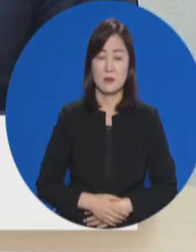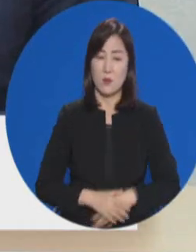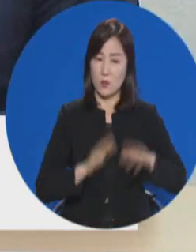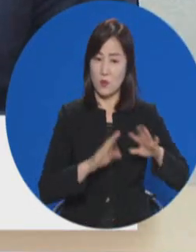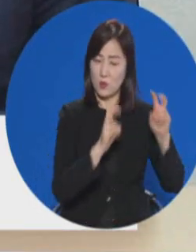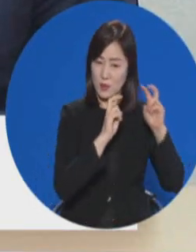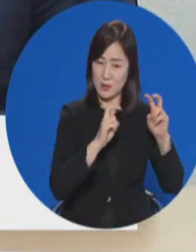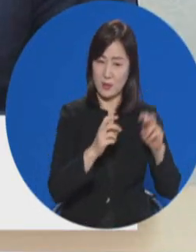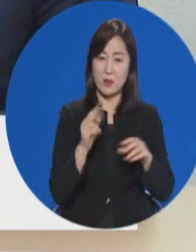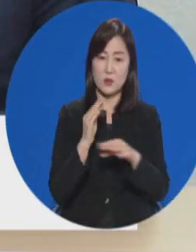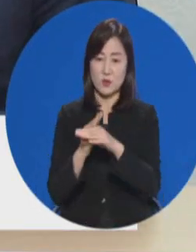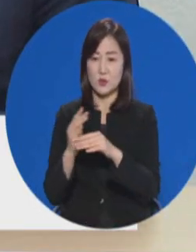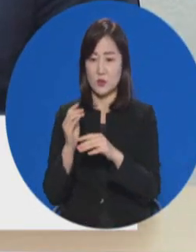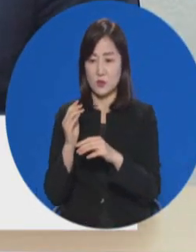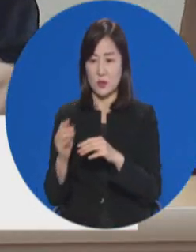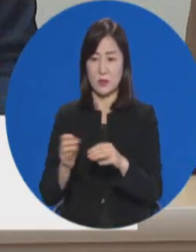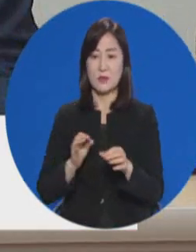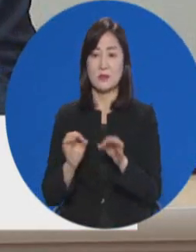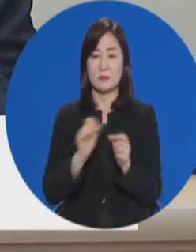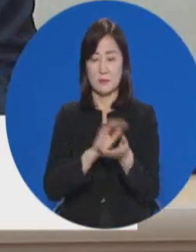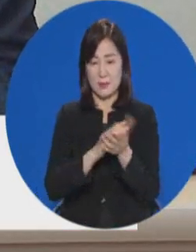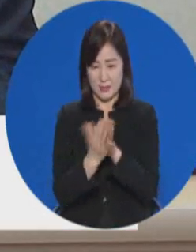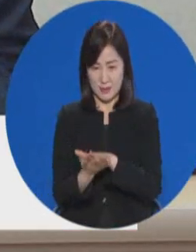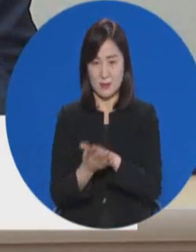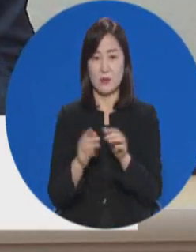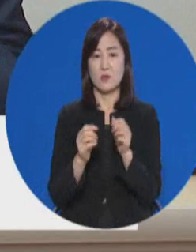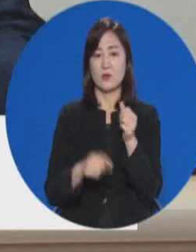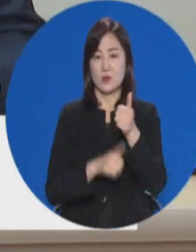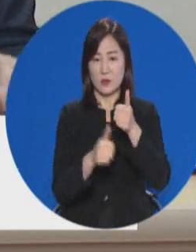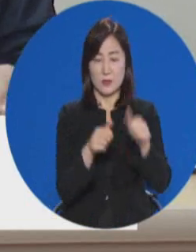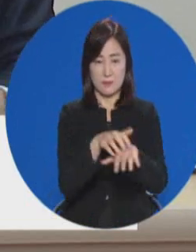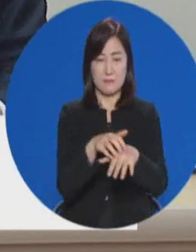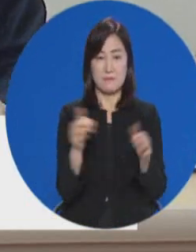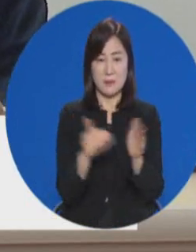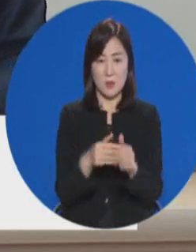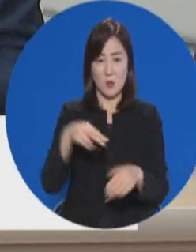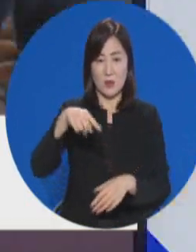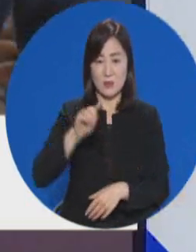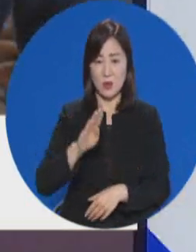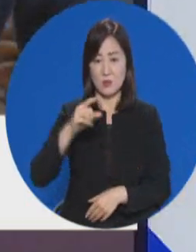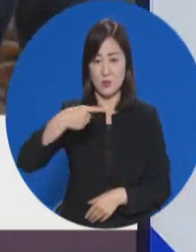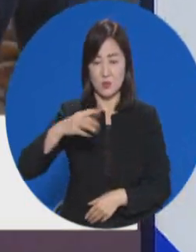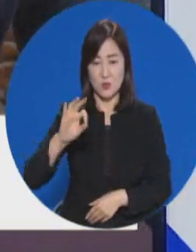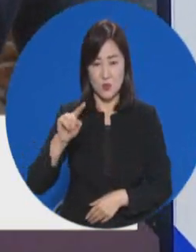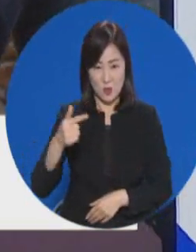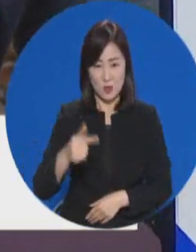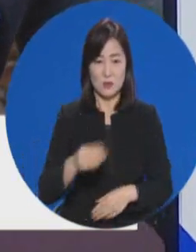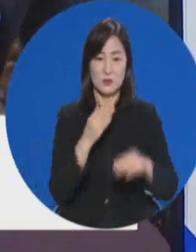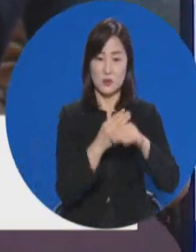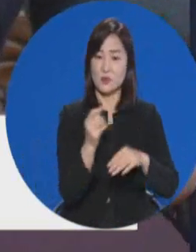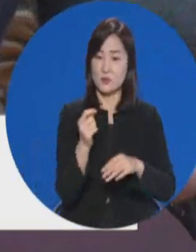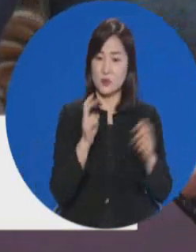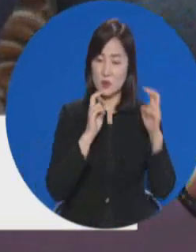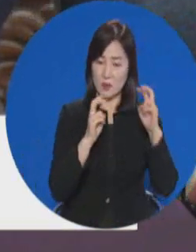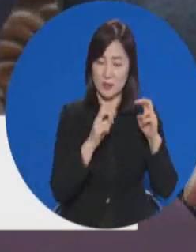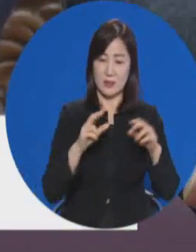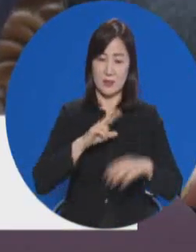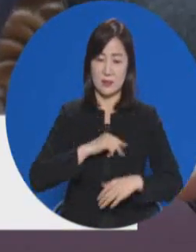중소기업이 상생위원회를 운영하기로 했습니다. 구매대행 전문업체인 서브원은 오늘 여수지역 중소기업 시의회